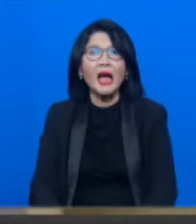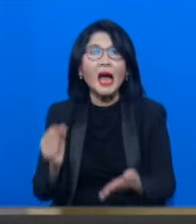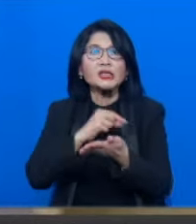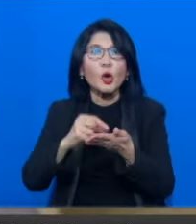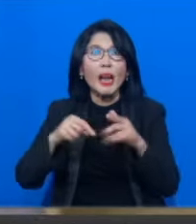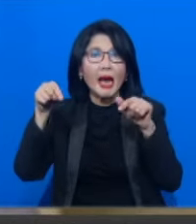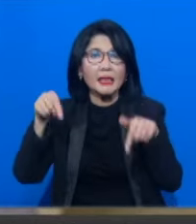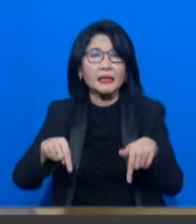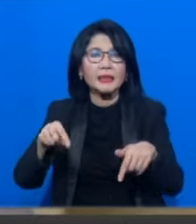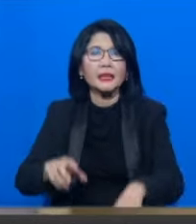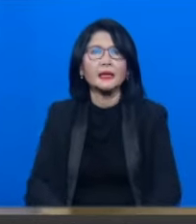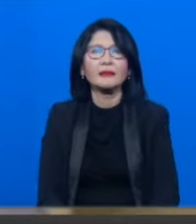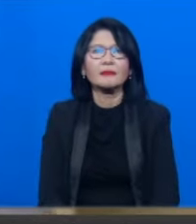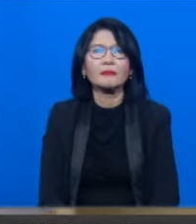saat ini